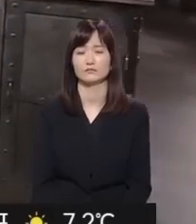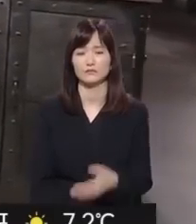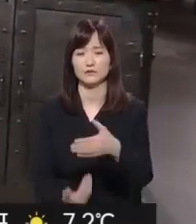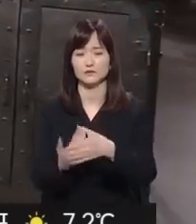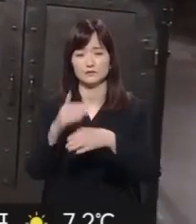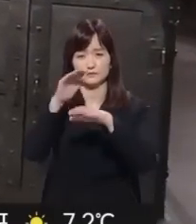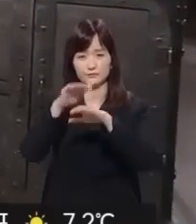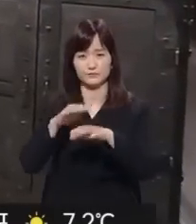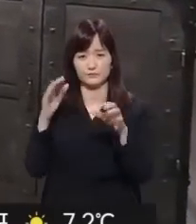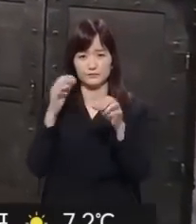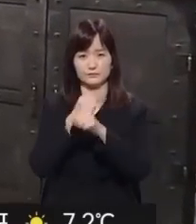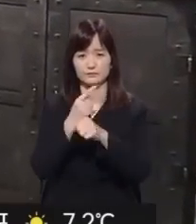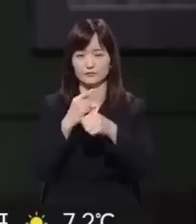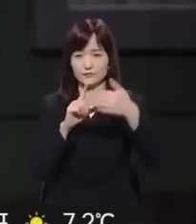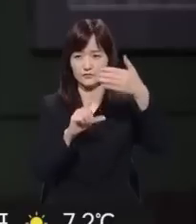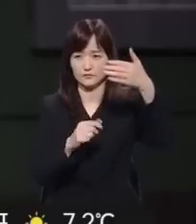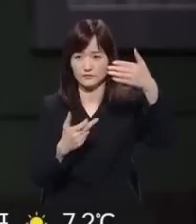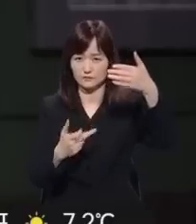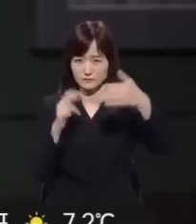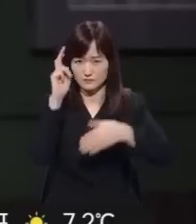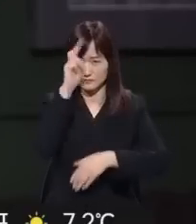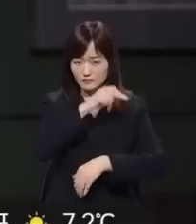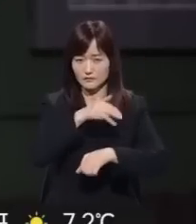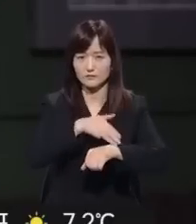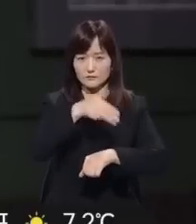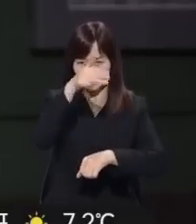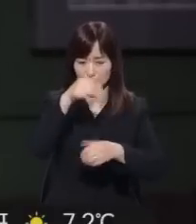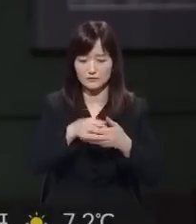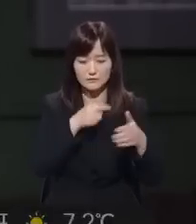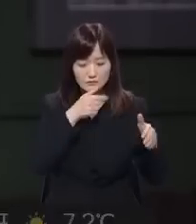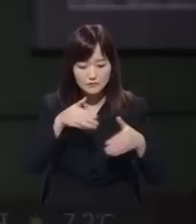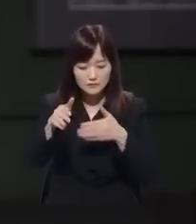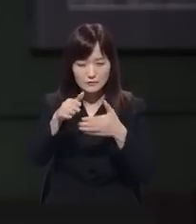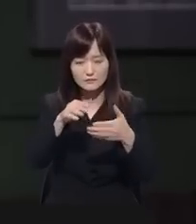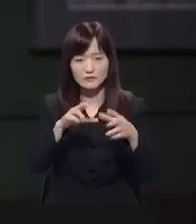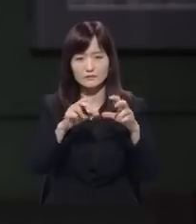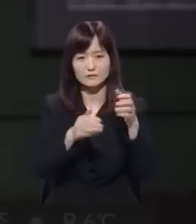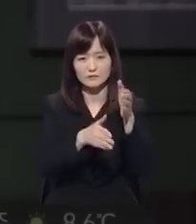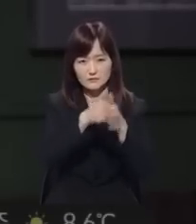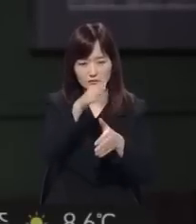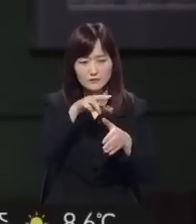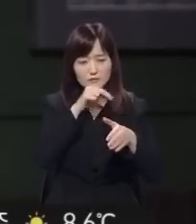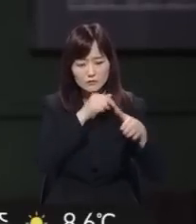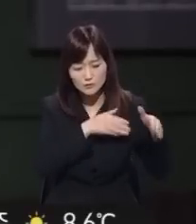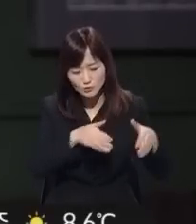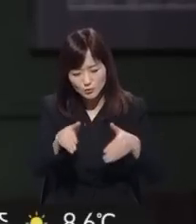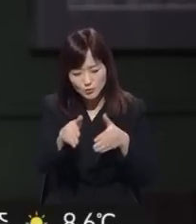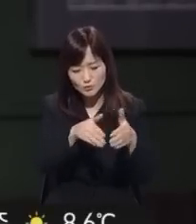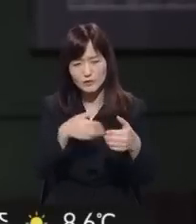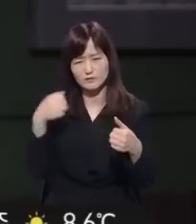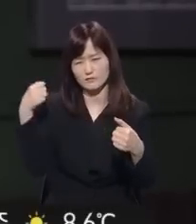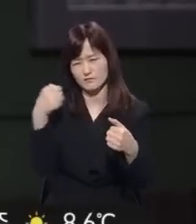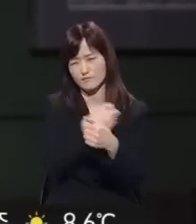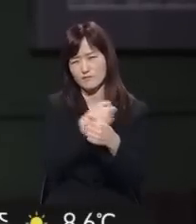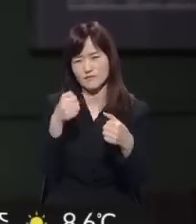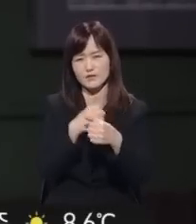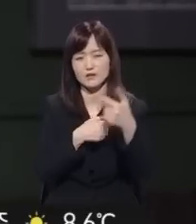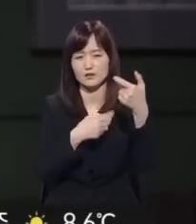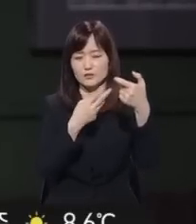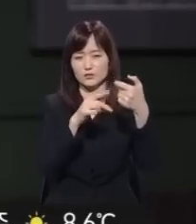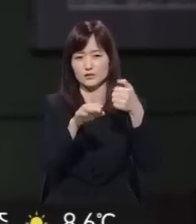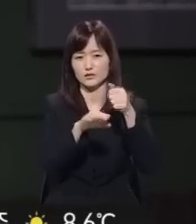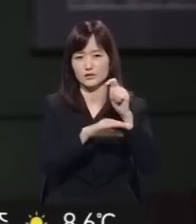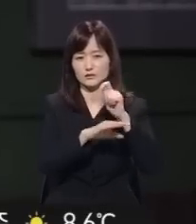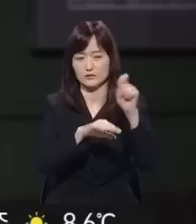주시죠네 지난해 9월 17일 아침 8시쯤입니다 경기도 성남시 분당구의 한 골목에서 일어난 폭행 사건인데요 60대